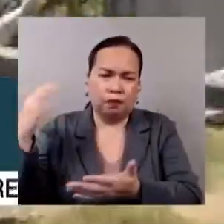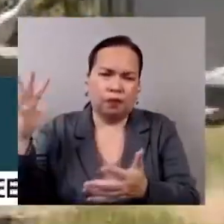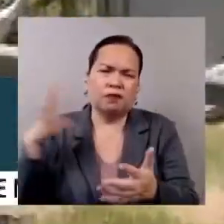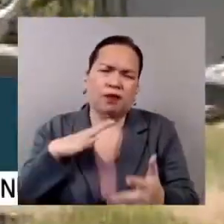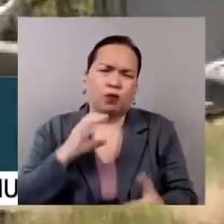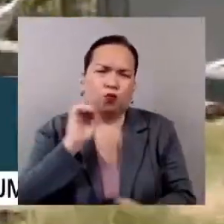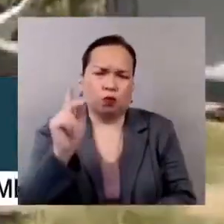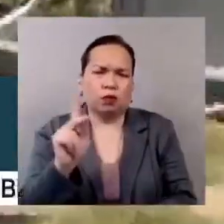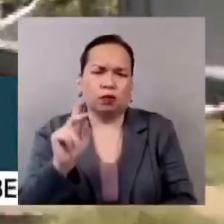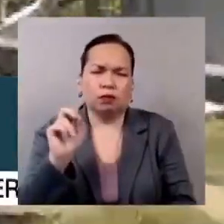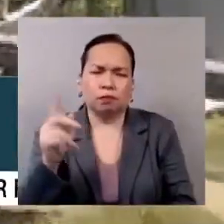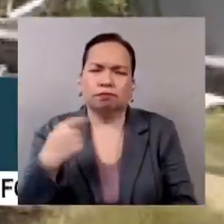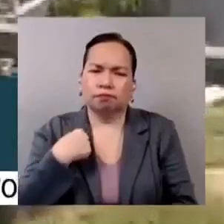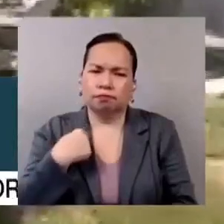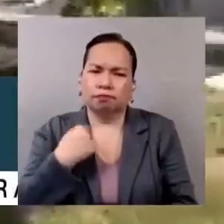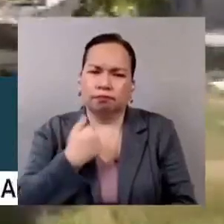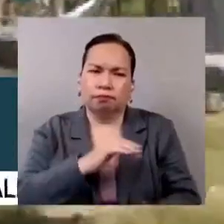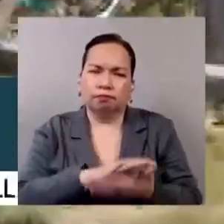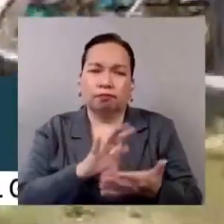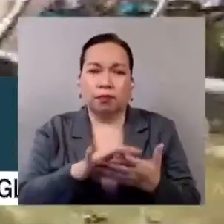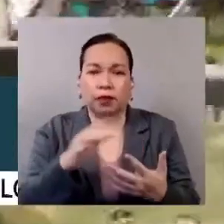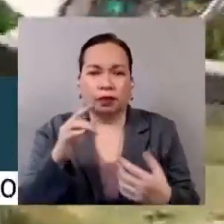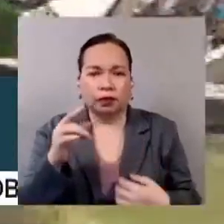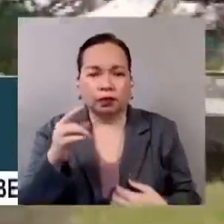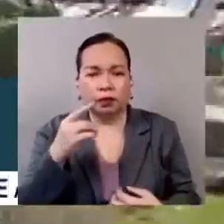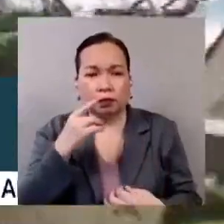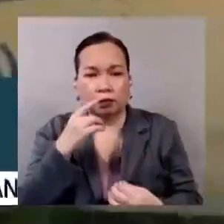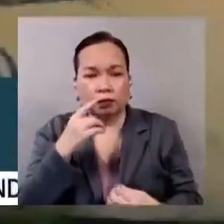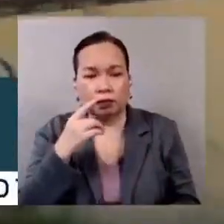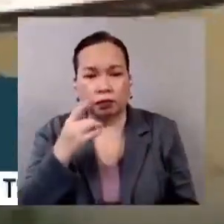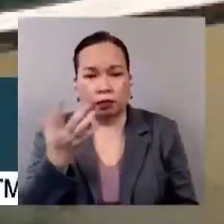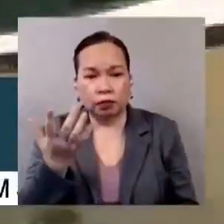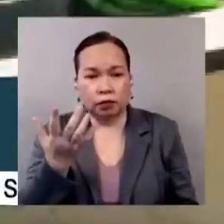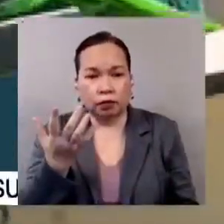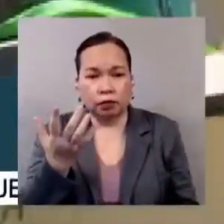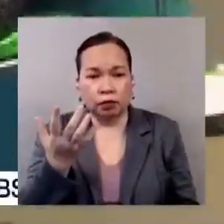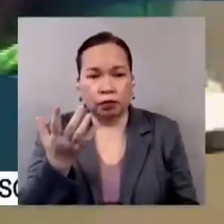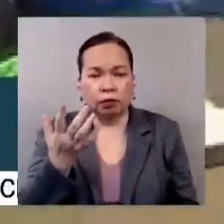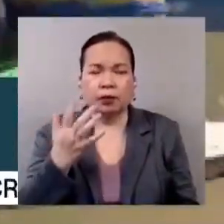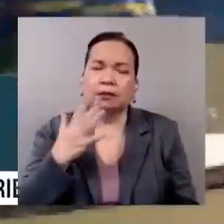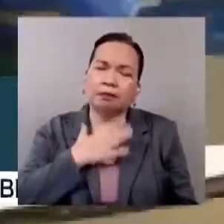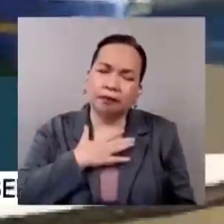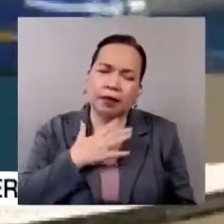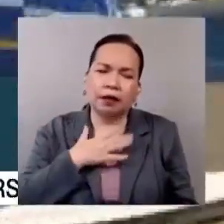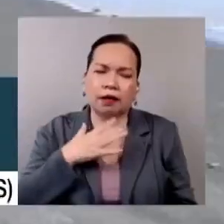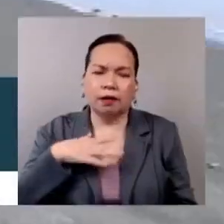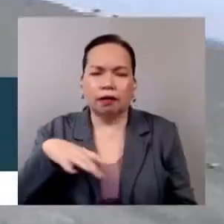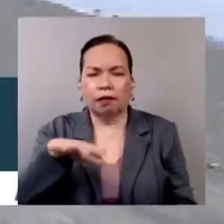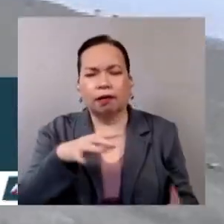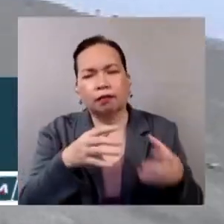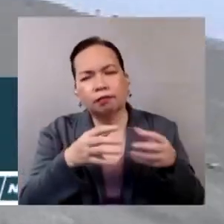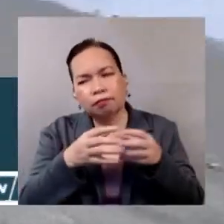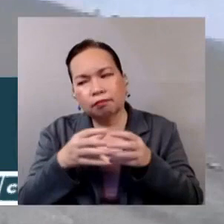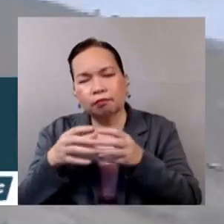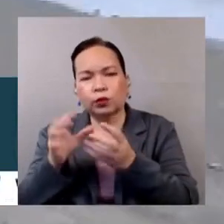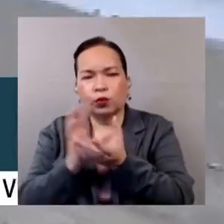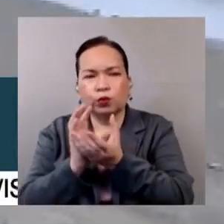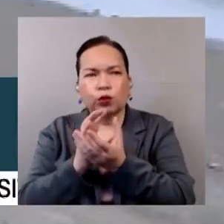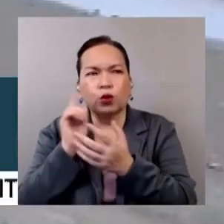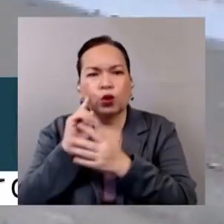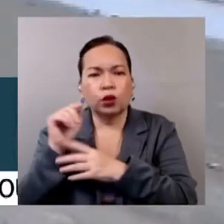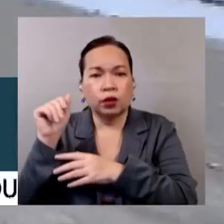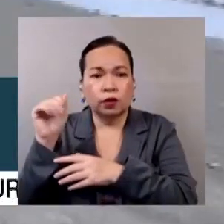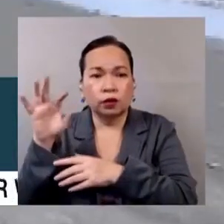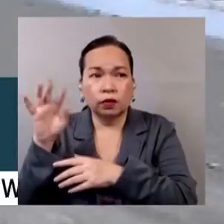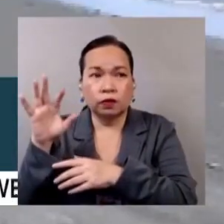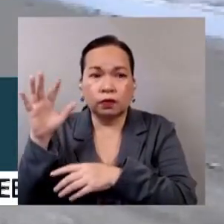yun. Kaya lang, siyempre is finally yung hinaing ng ibang fisher folks, yung 15 days nila na salary